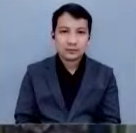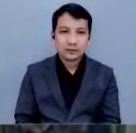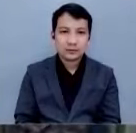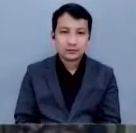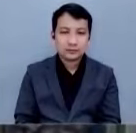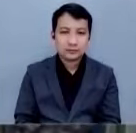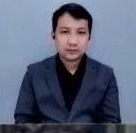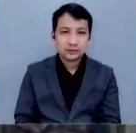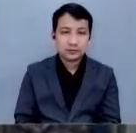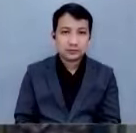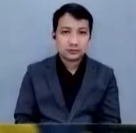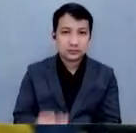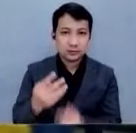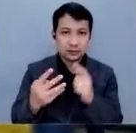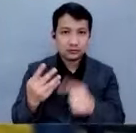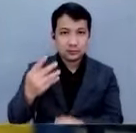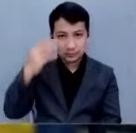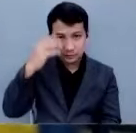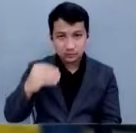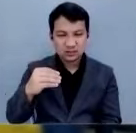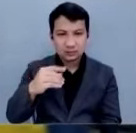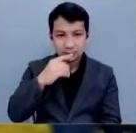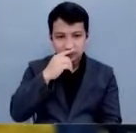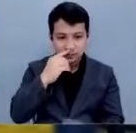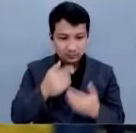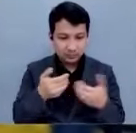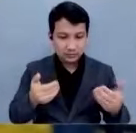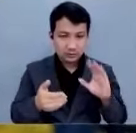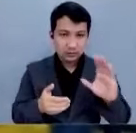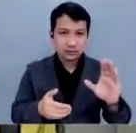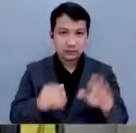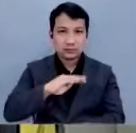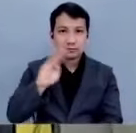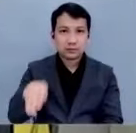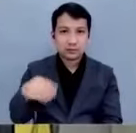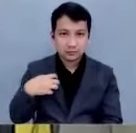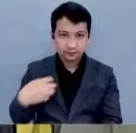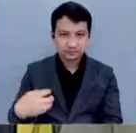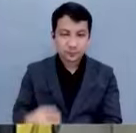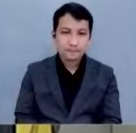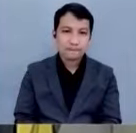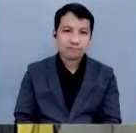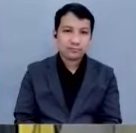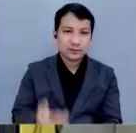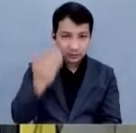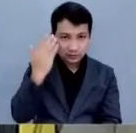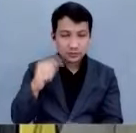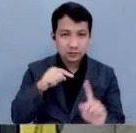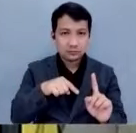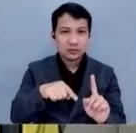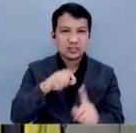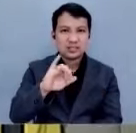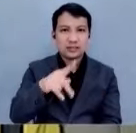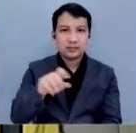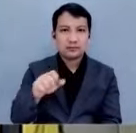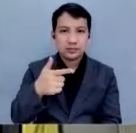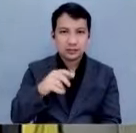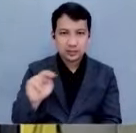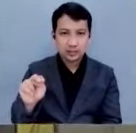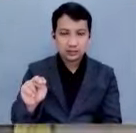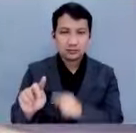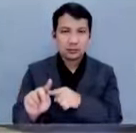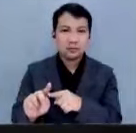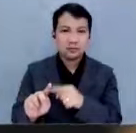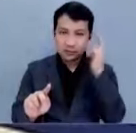Kalaboso ang apat na mga lalaking ito sa magkasunod na operasyon ng Manila Police District. Sila ang tinaguri ang Ipit Gang. Iisa lang ang modus